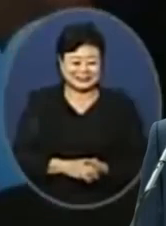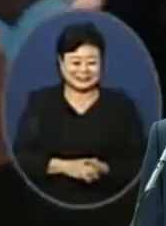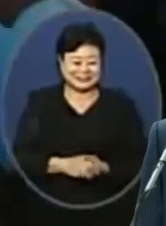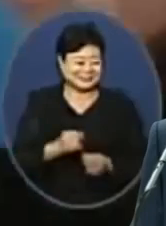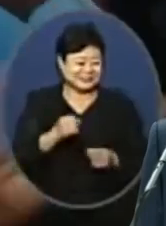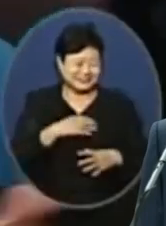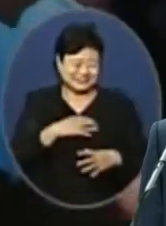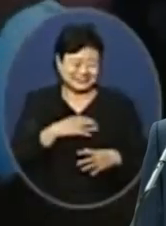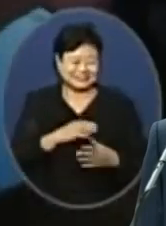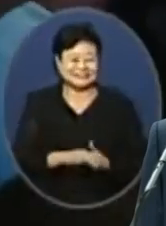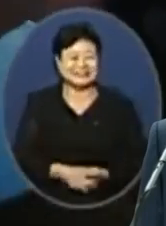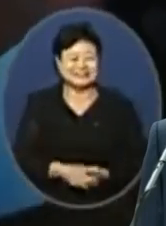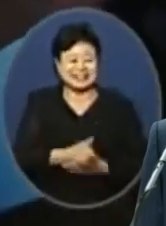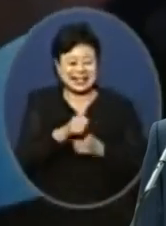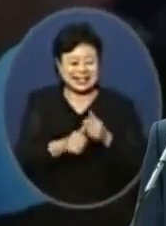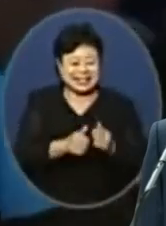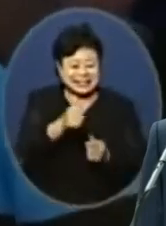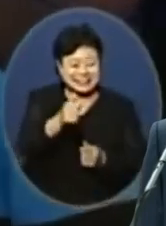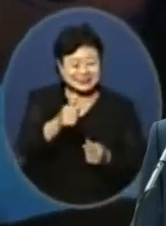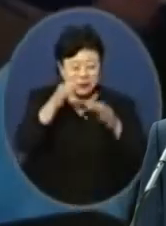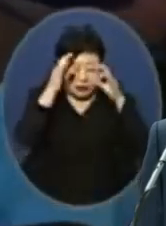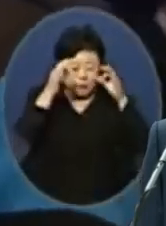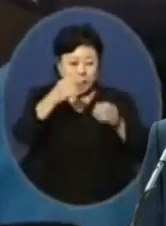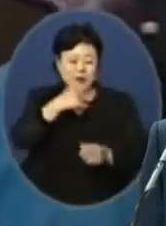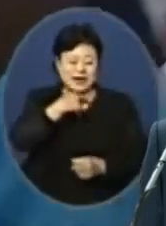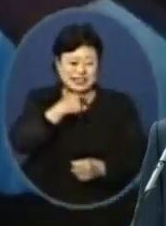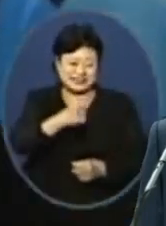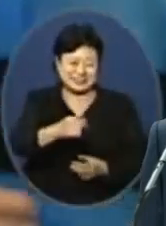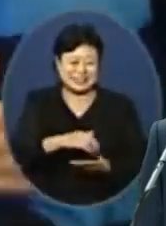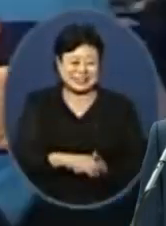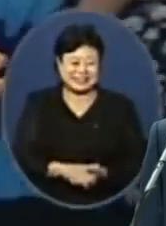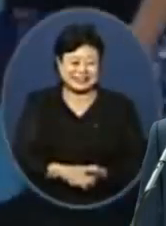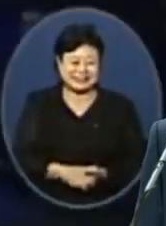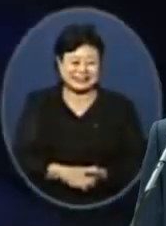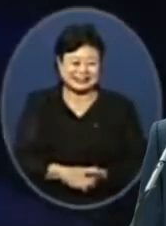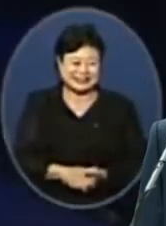없습니다. 하나님이 그걸 보기를 원하신단 말입니다.